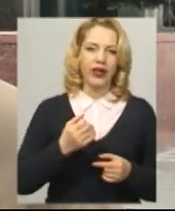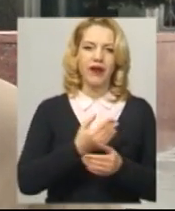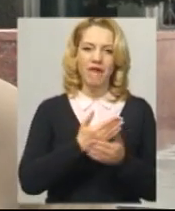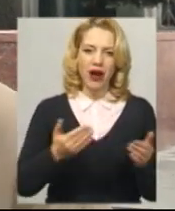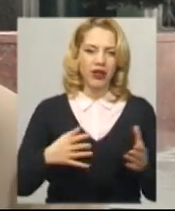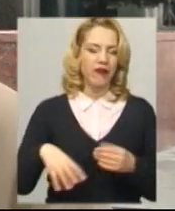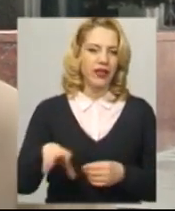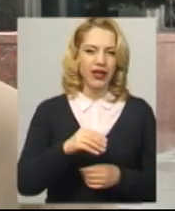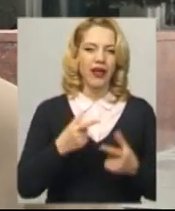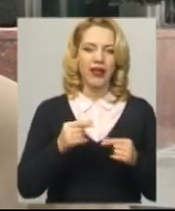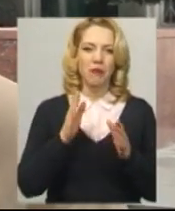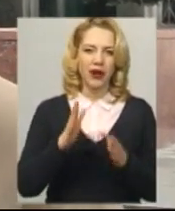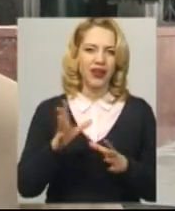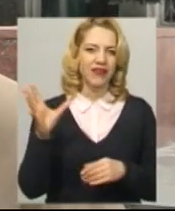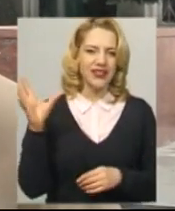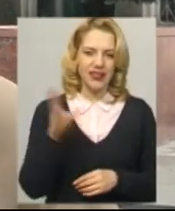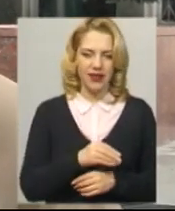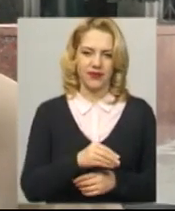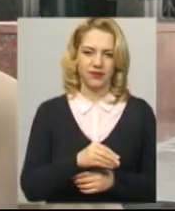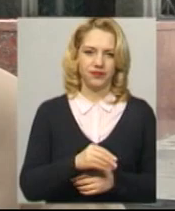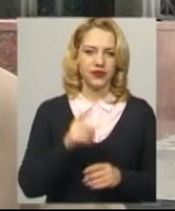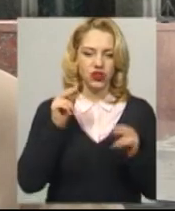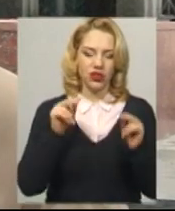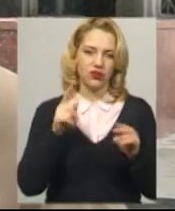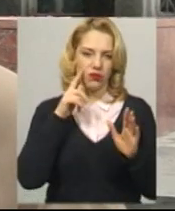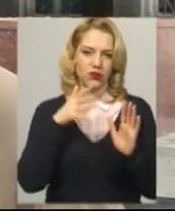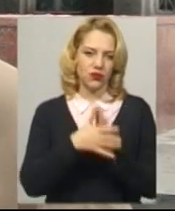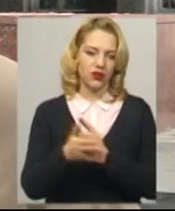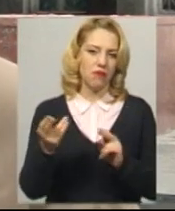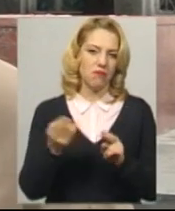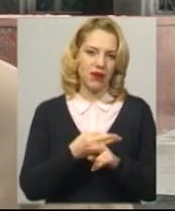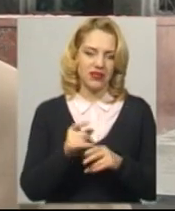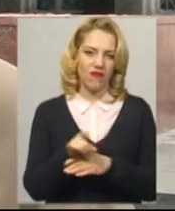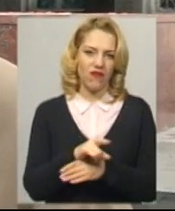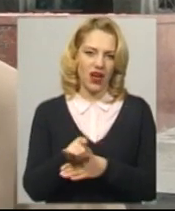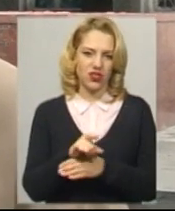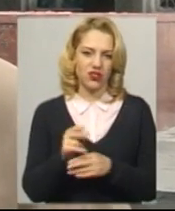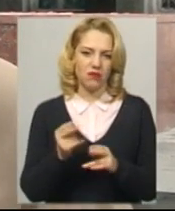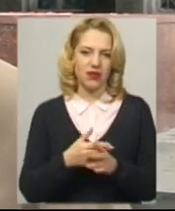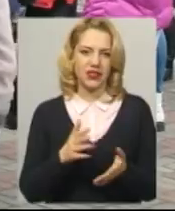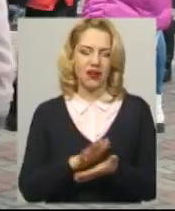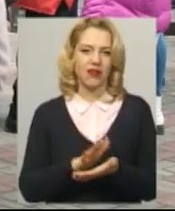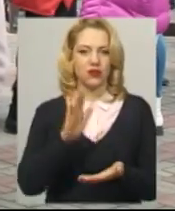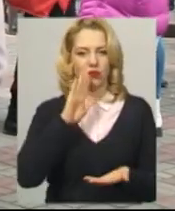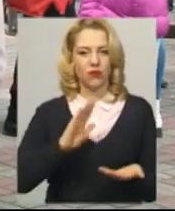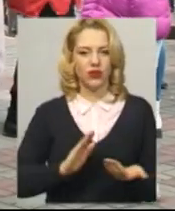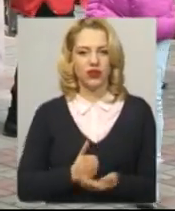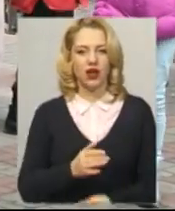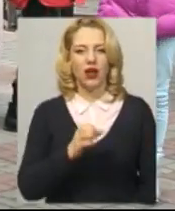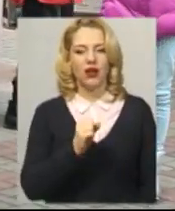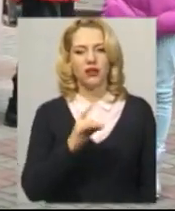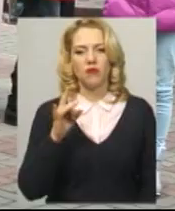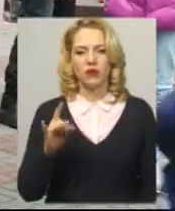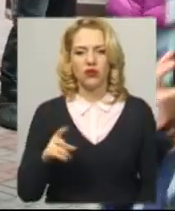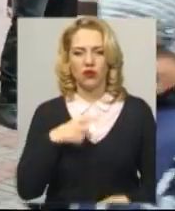де буде все чесно, прозоро, без цієї фальші, без цієї грязної політики. Артем Ромасюков